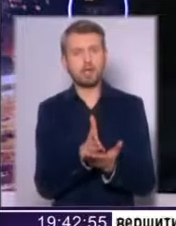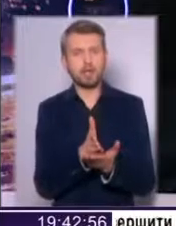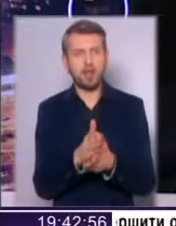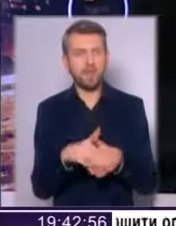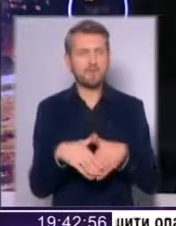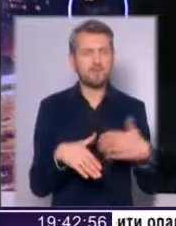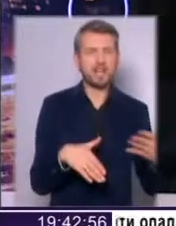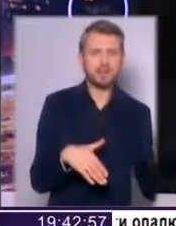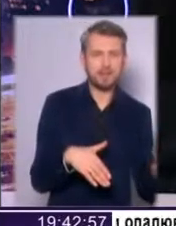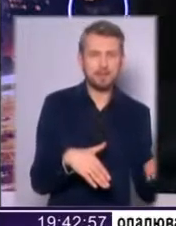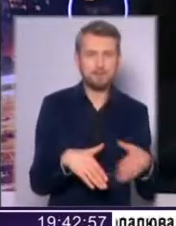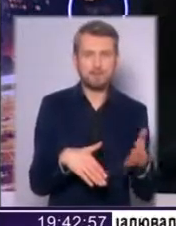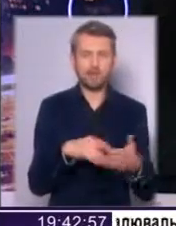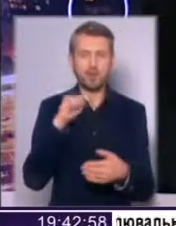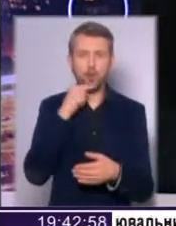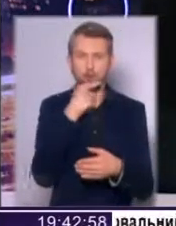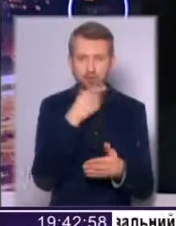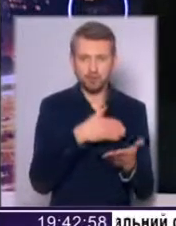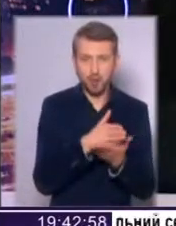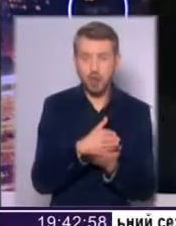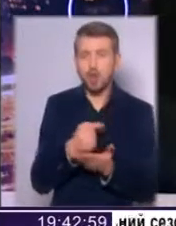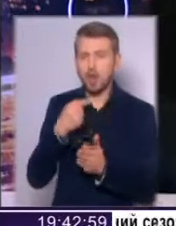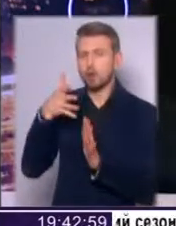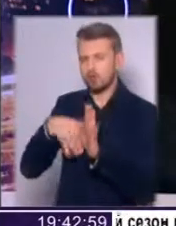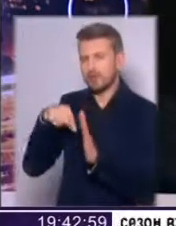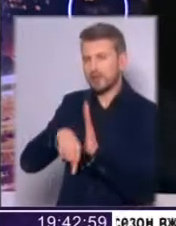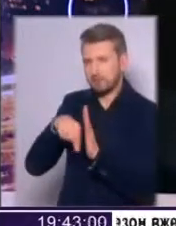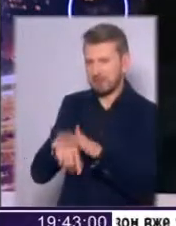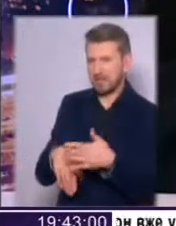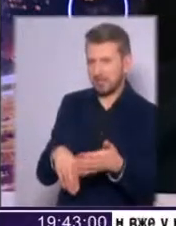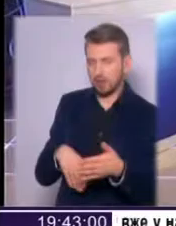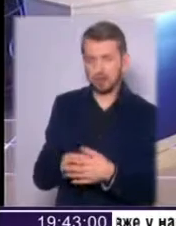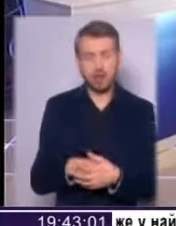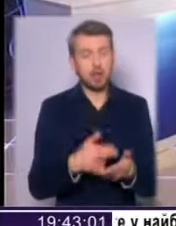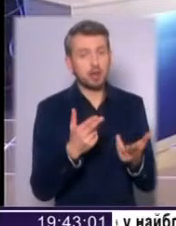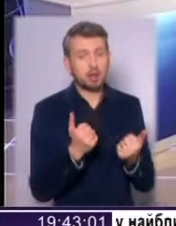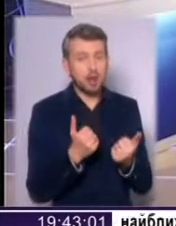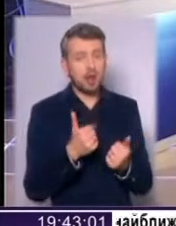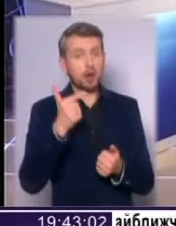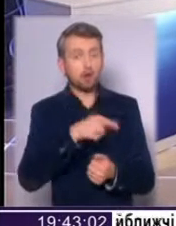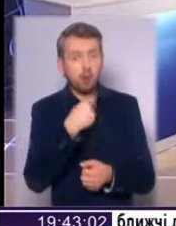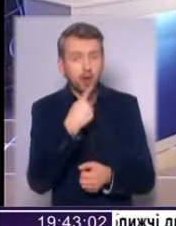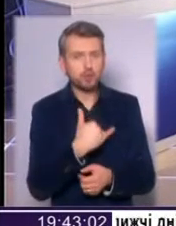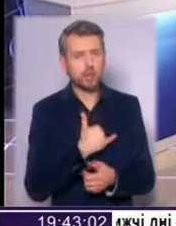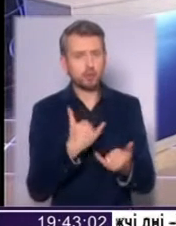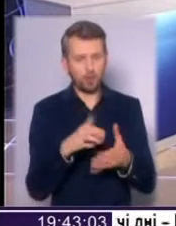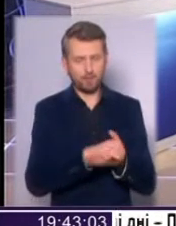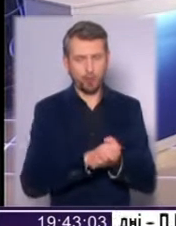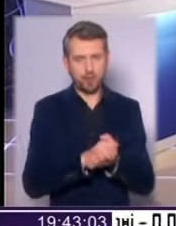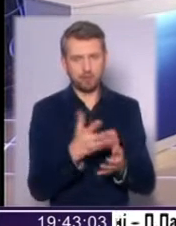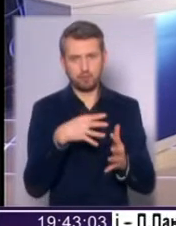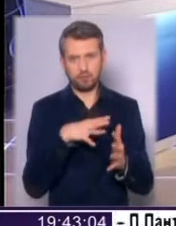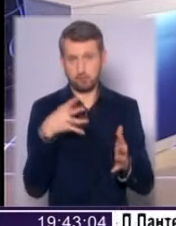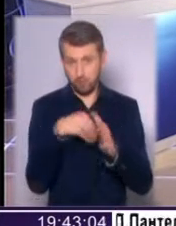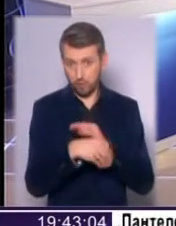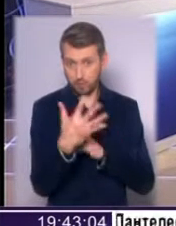бік в економічному руслі. Я розуміла, змістовно, лівий. Да. Я розумію. Тобто, грубо кажучи, у нас сьогодні в коаліцію входило 5